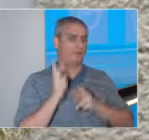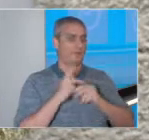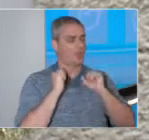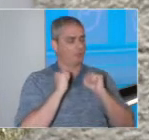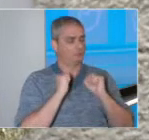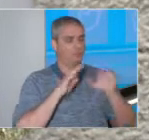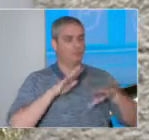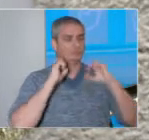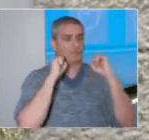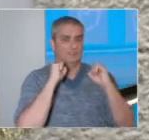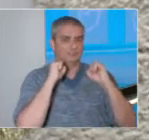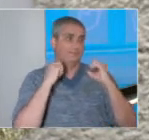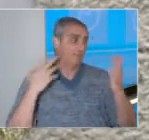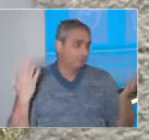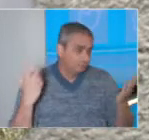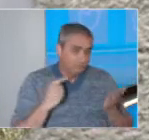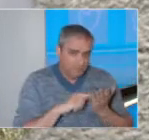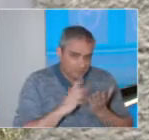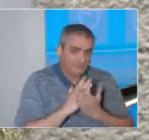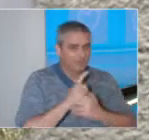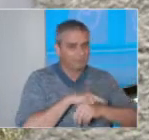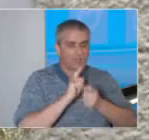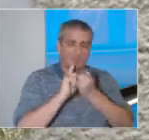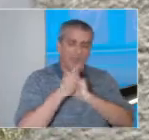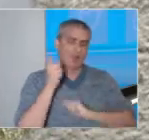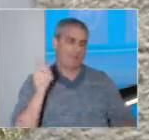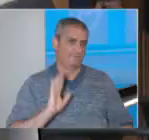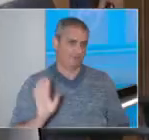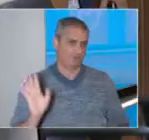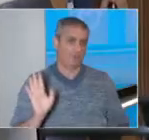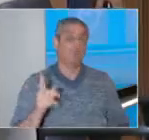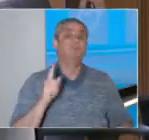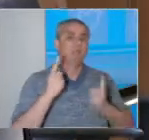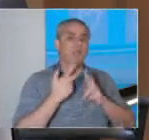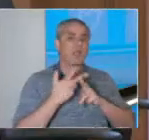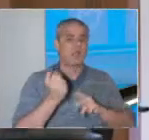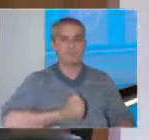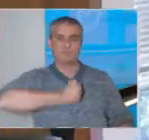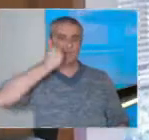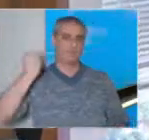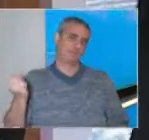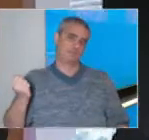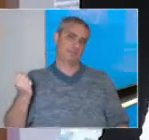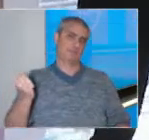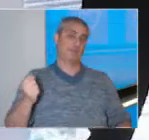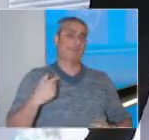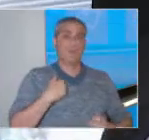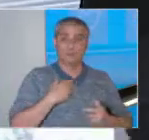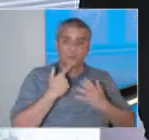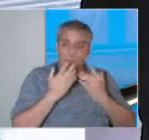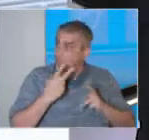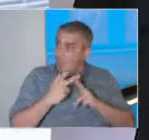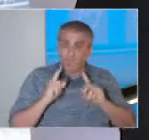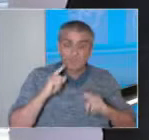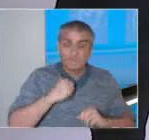ממשלה יציבה. ולכן הגיע הזמן להחליף אותו, וזה יקרה רק מימין. ואני רוצה להיות מאוד ברור. זה יקרה